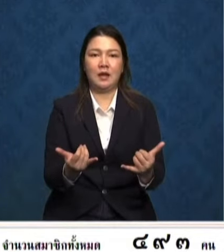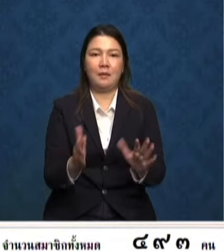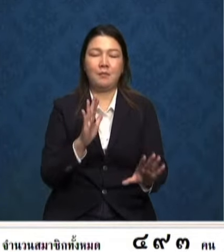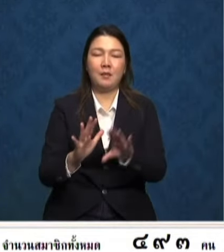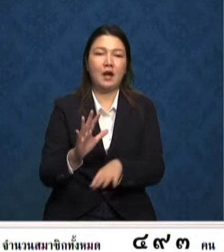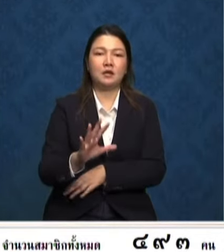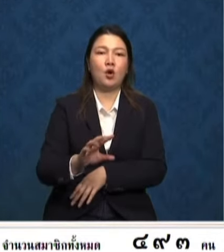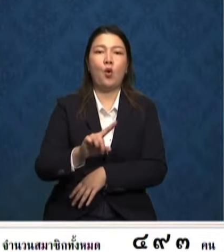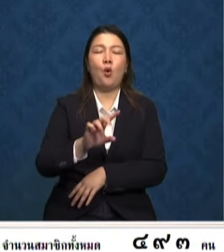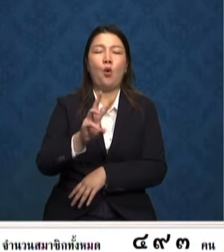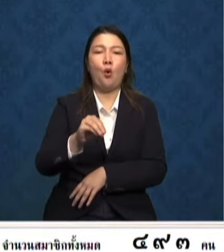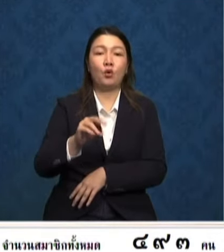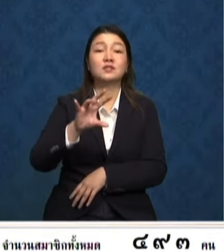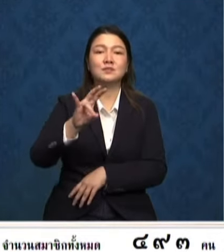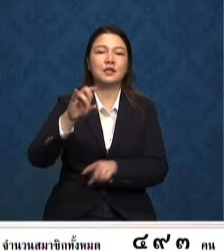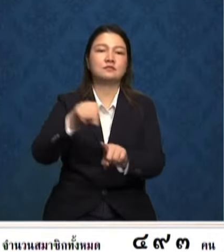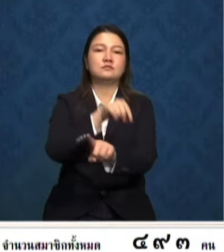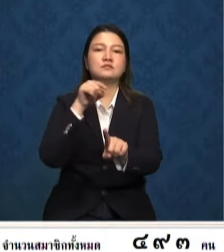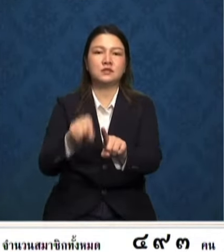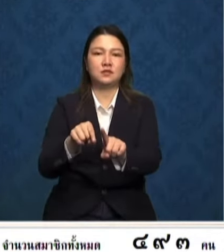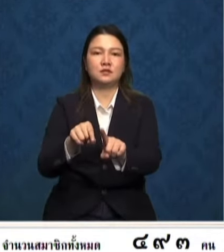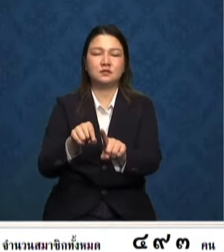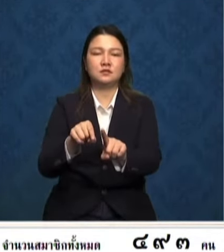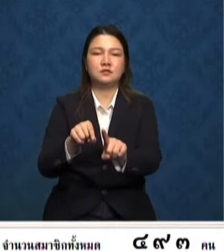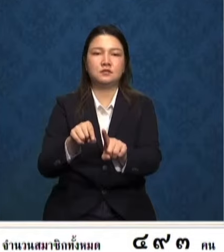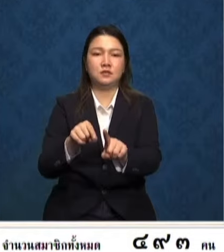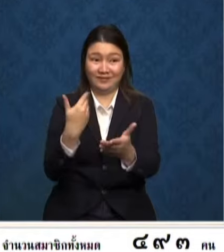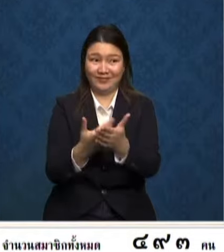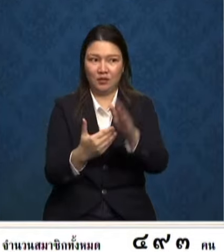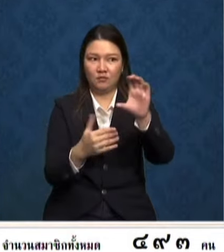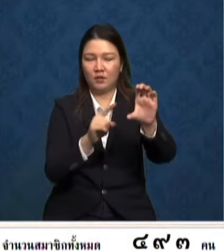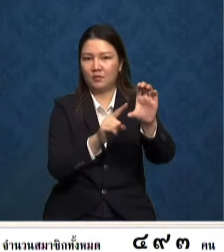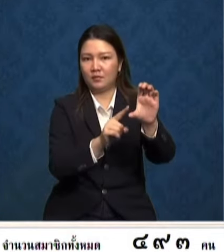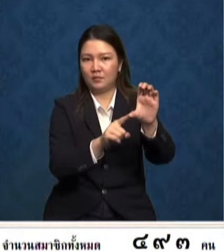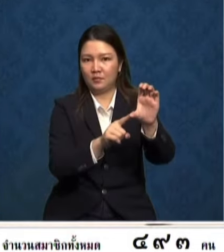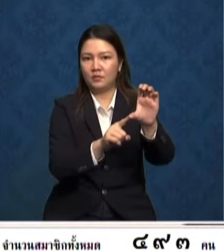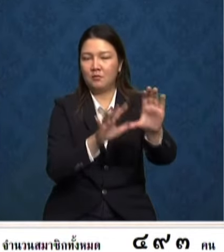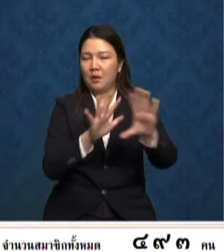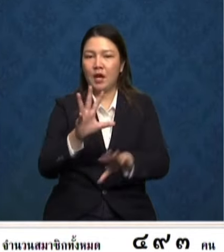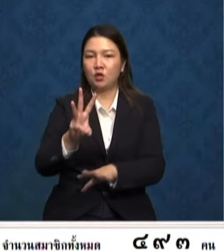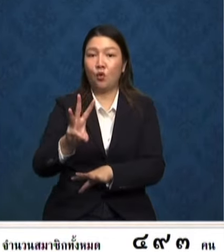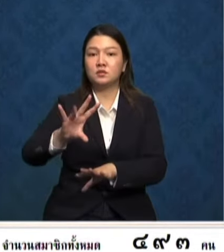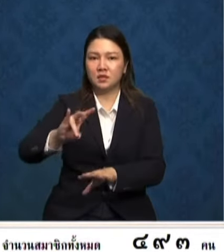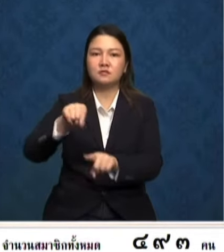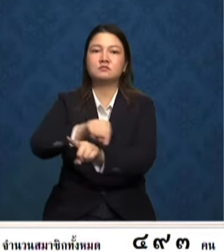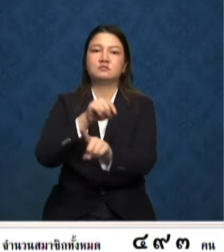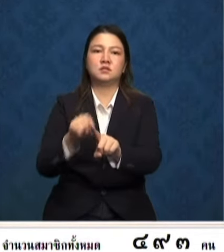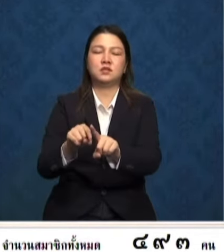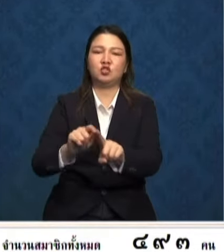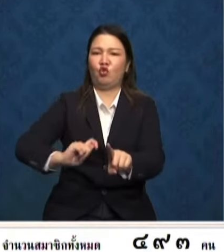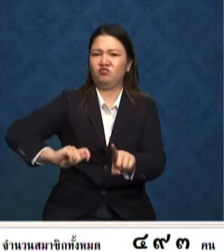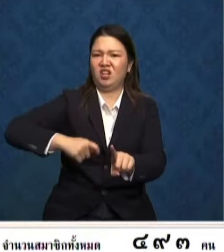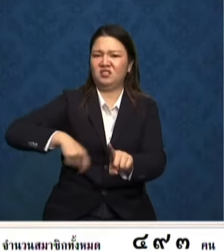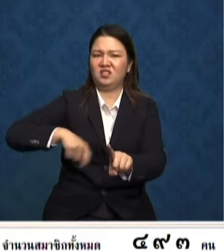ละ67สำหรับงบประมาณรายจ่ายปี66และผมมั่นใจว่